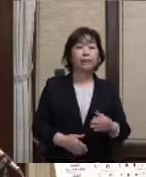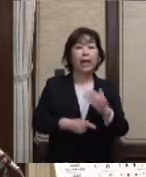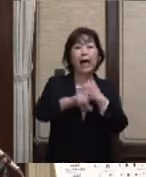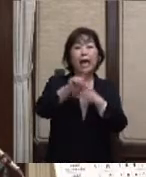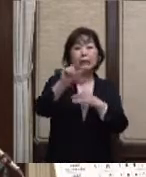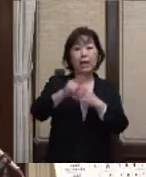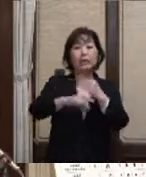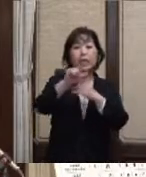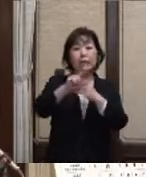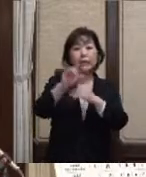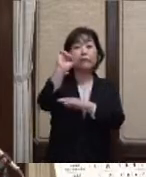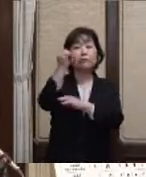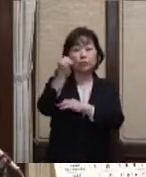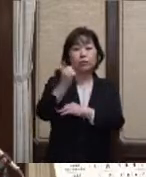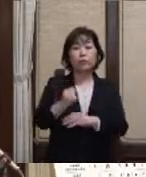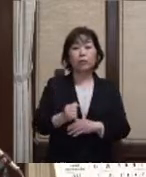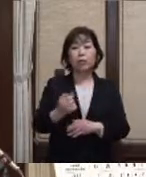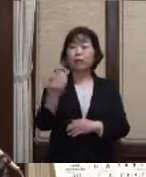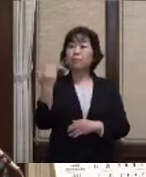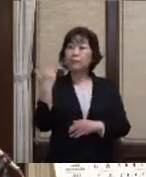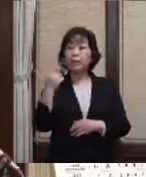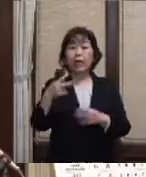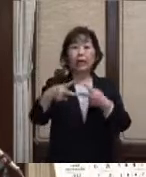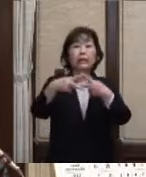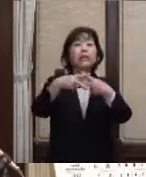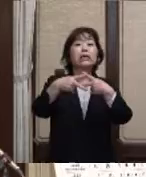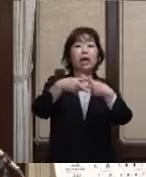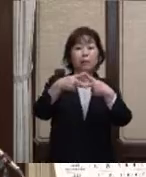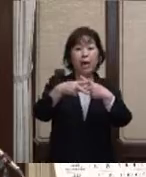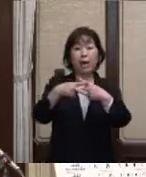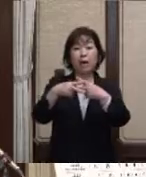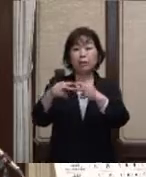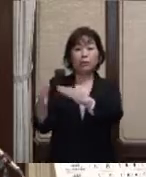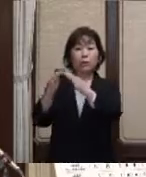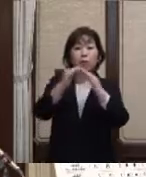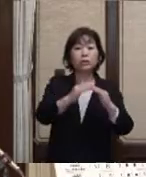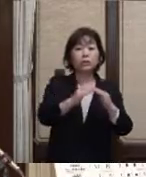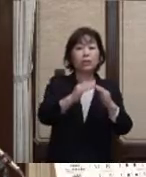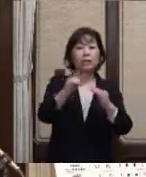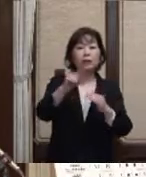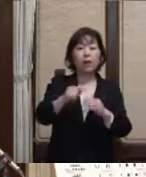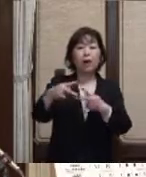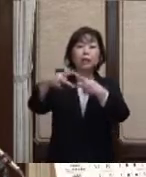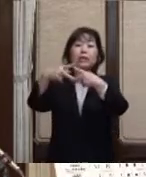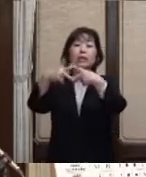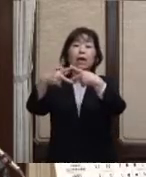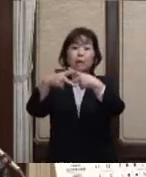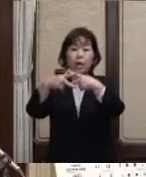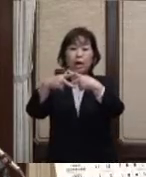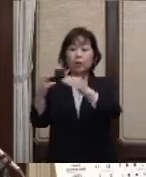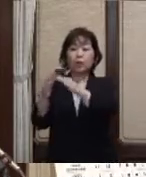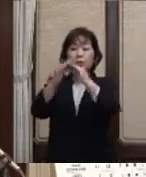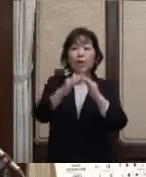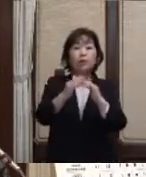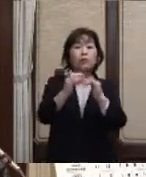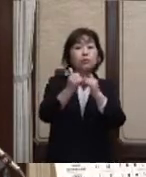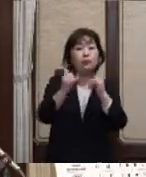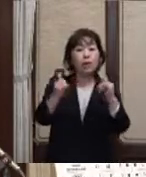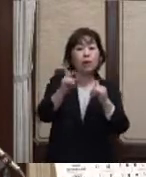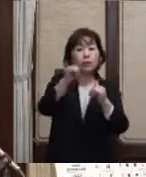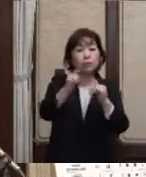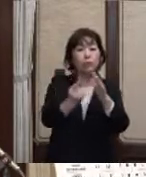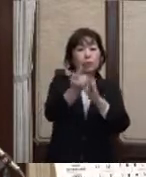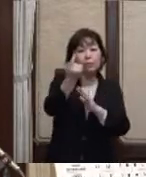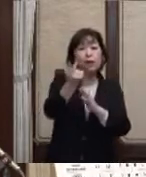新聞です。以前新居浜の転入者の例では、新居浜の転入者で陽性が出た